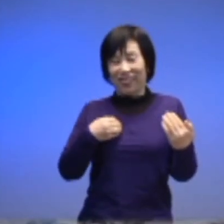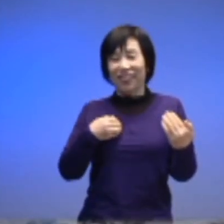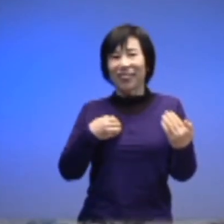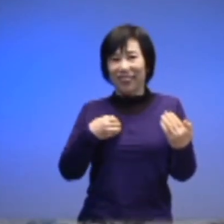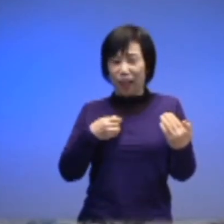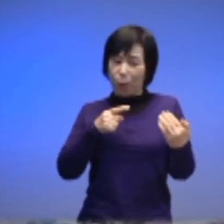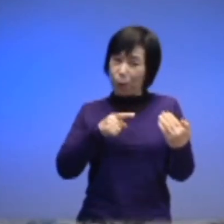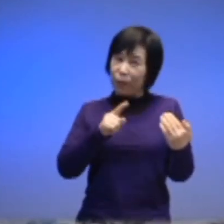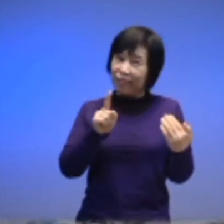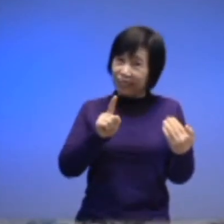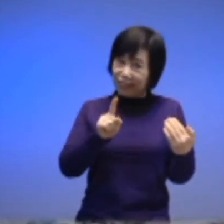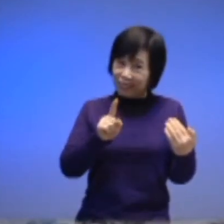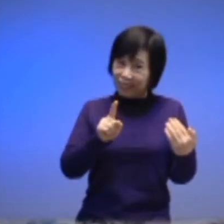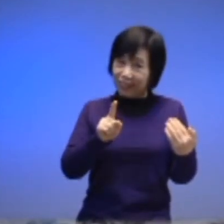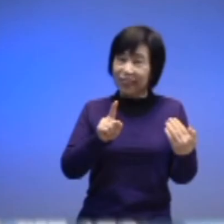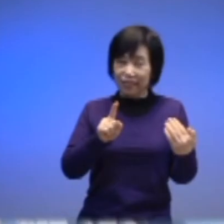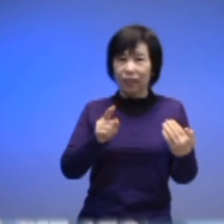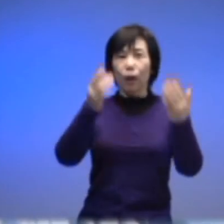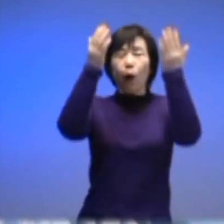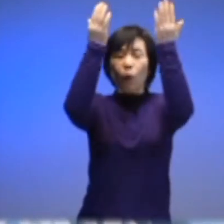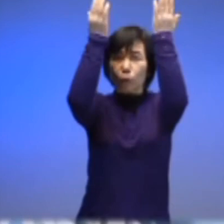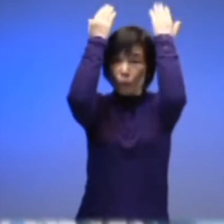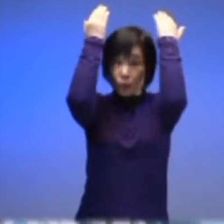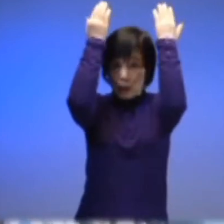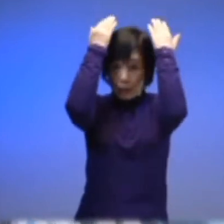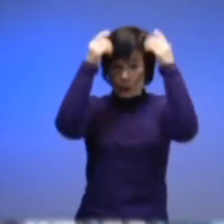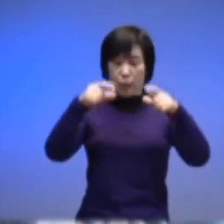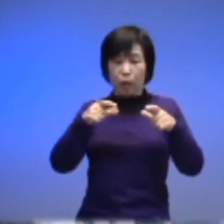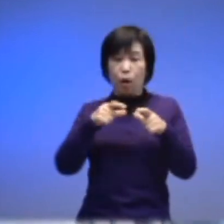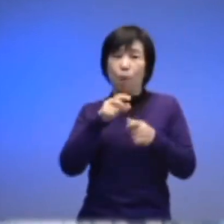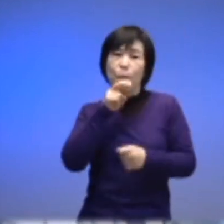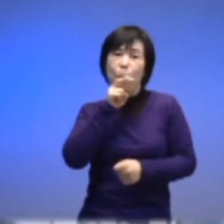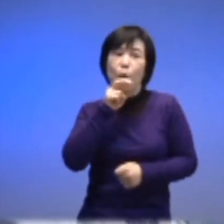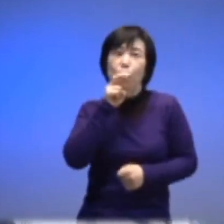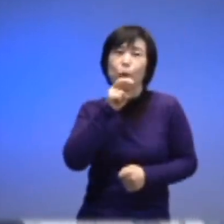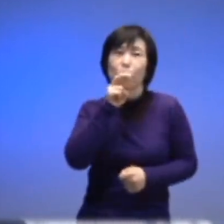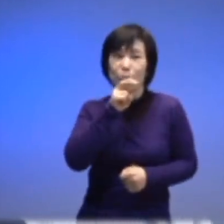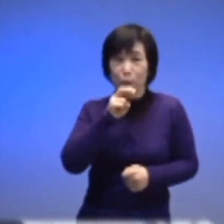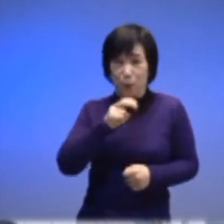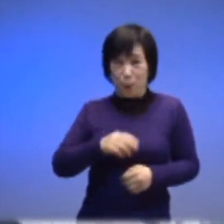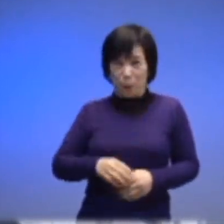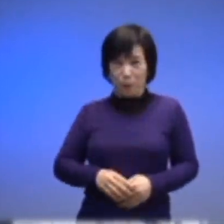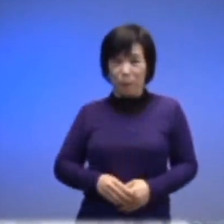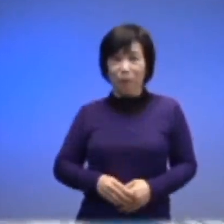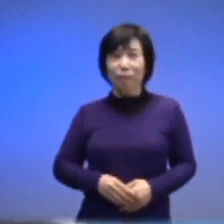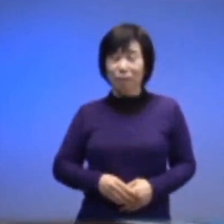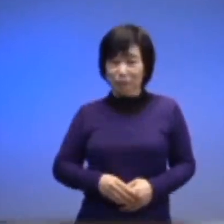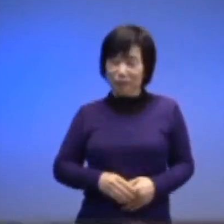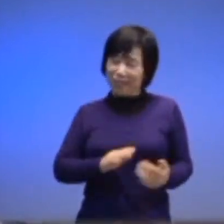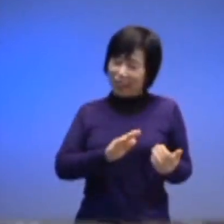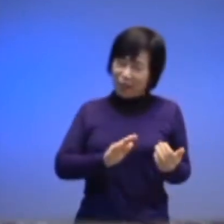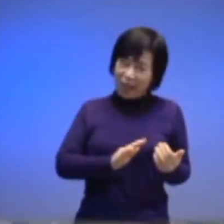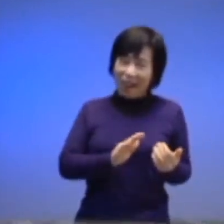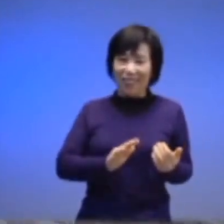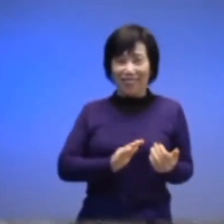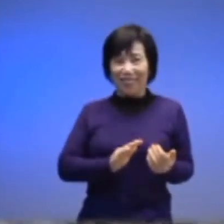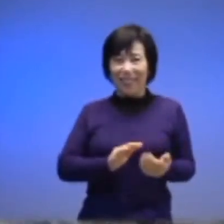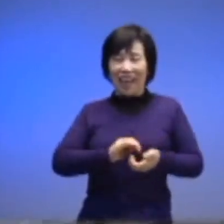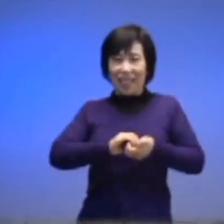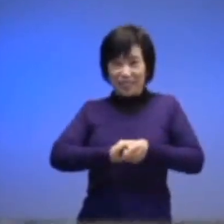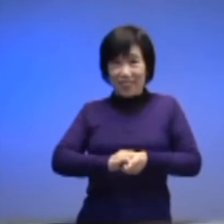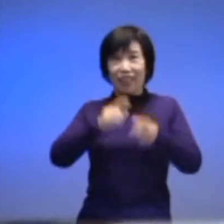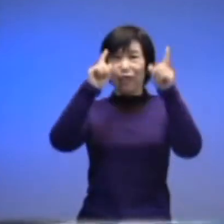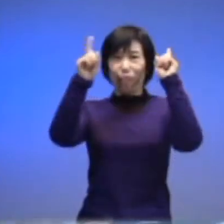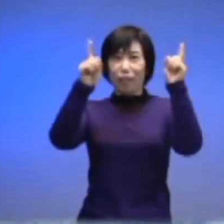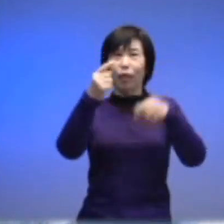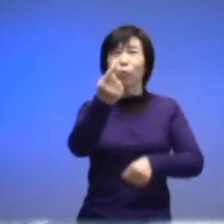触れ合える動物はウサギとモルモット。動物好きにはたまらない話でしょ。ぜひ遊びに来てく